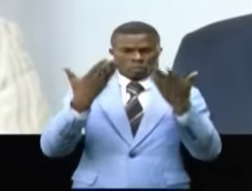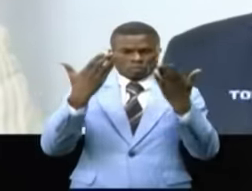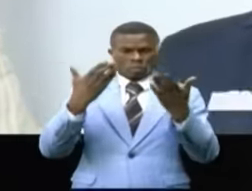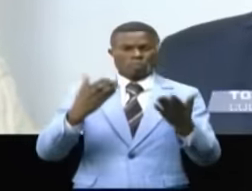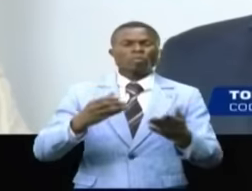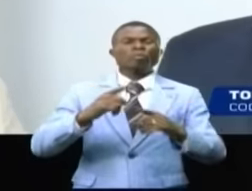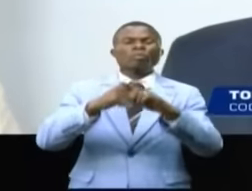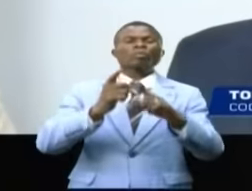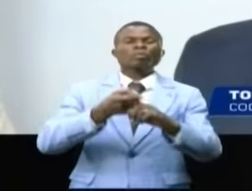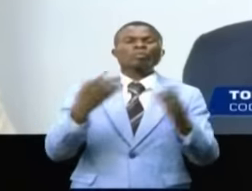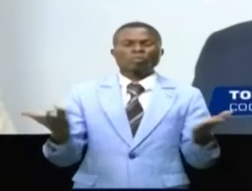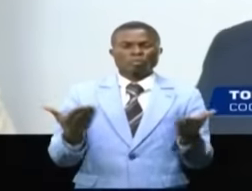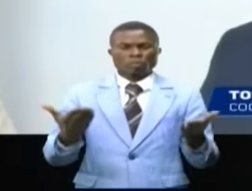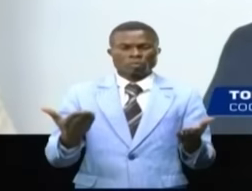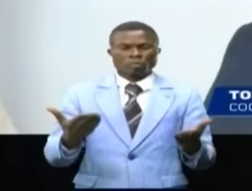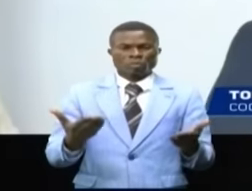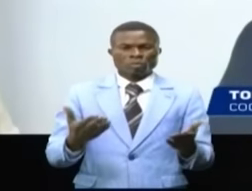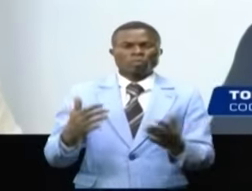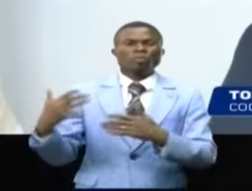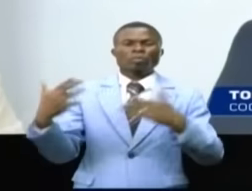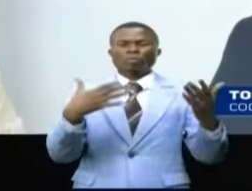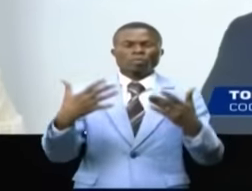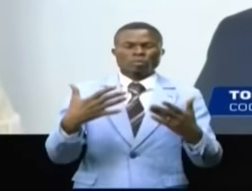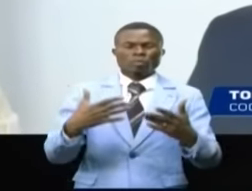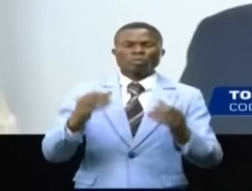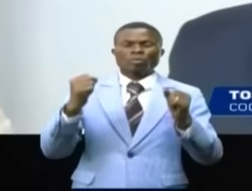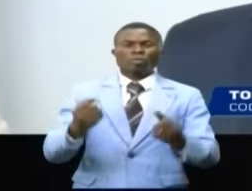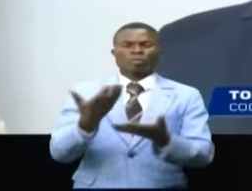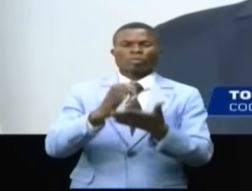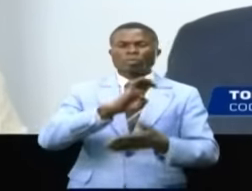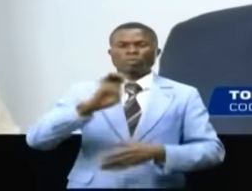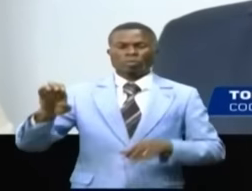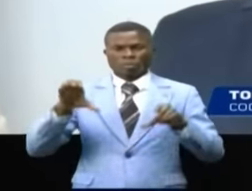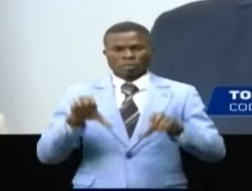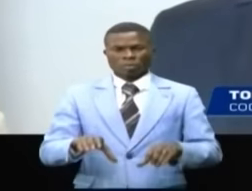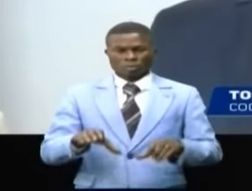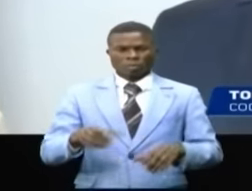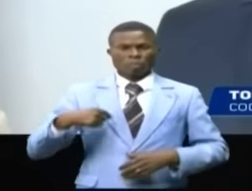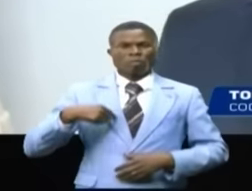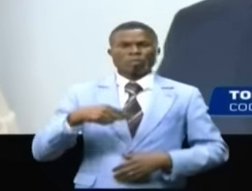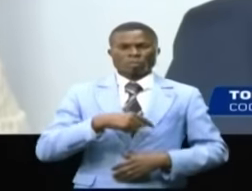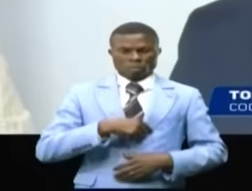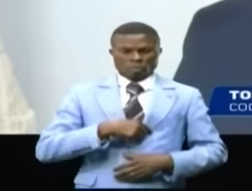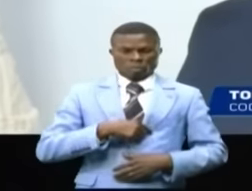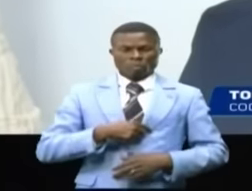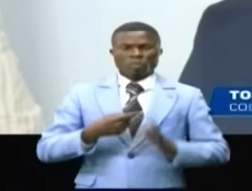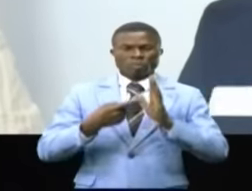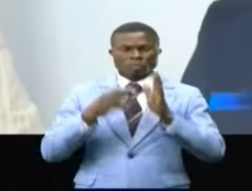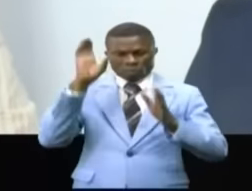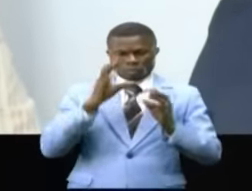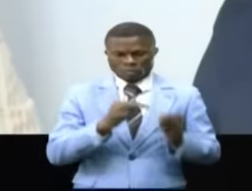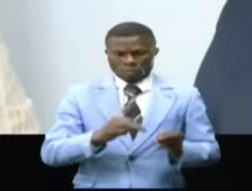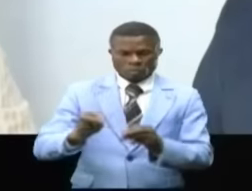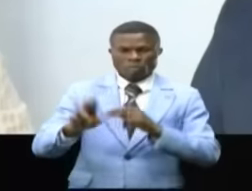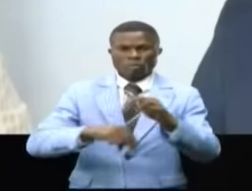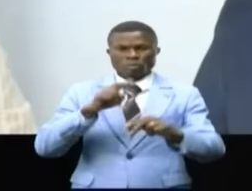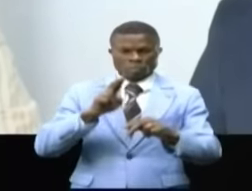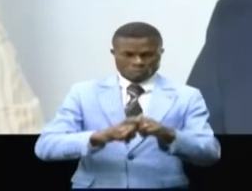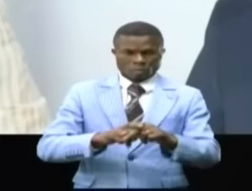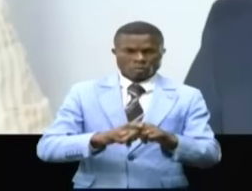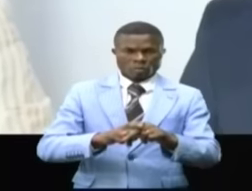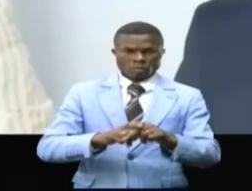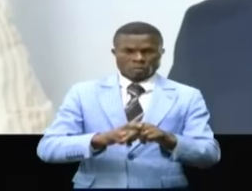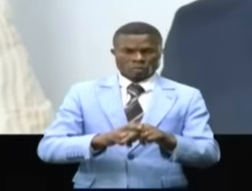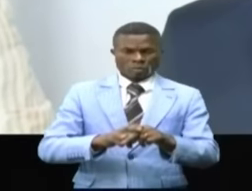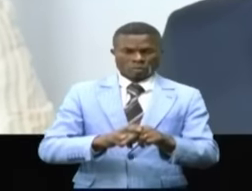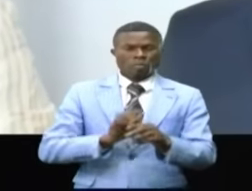causes profondes de conflits, guerre et instabilité à l'est de la RDC. Nous avons monté une stratégie nationale qui a été